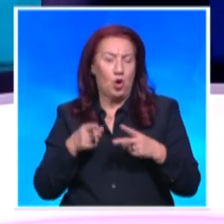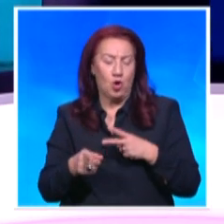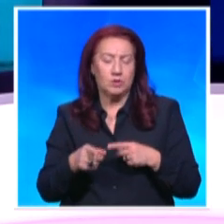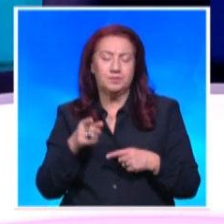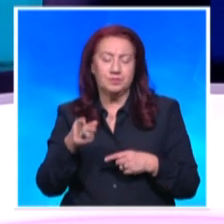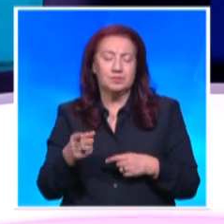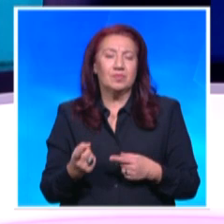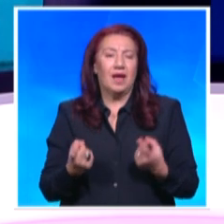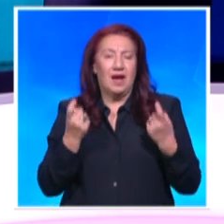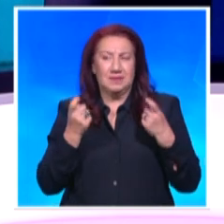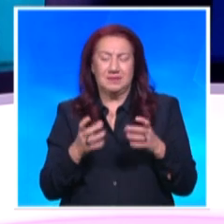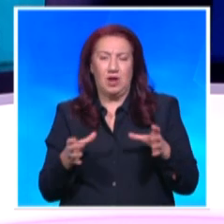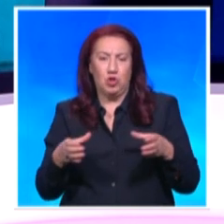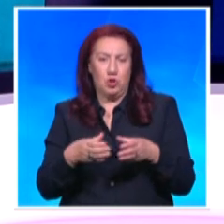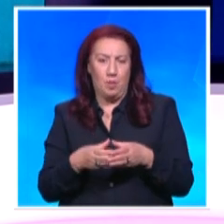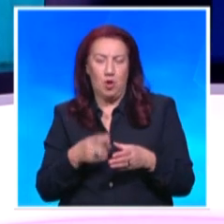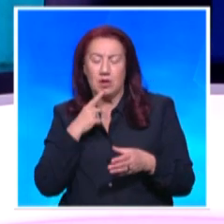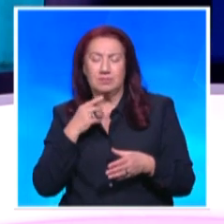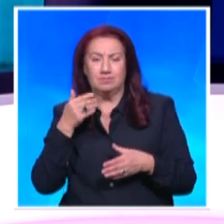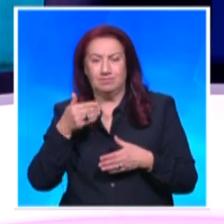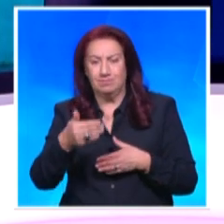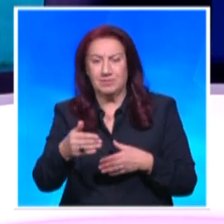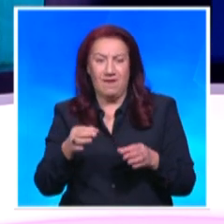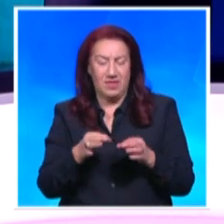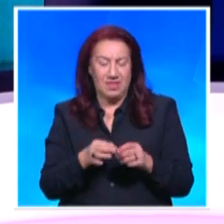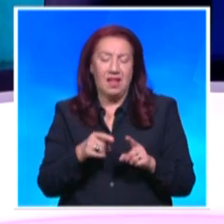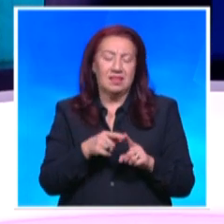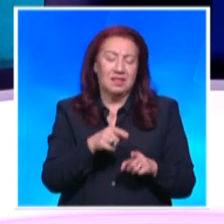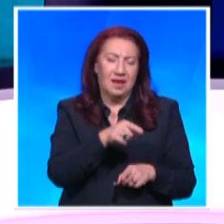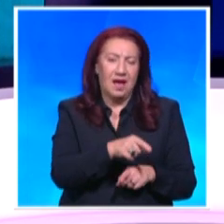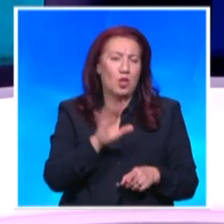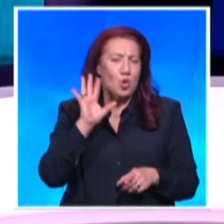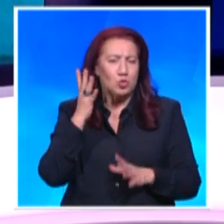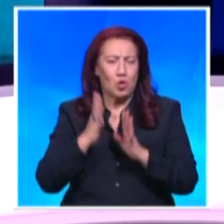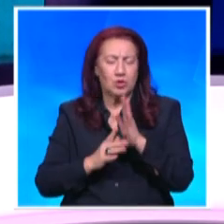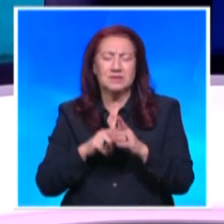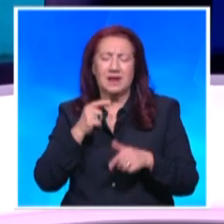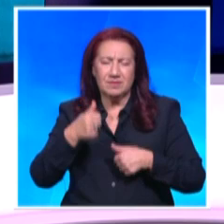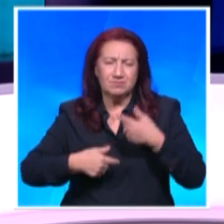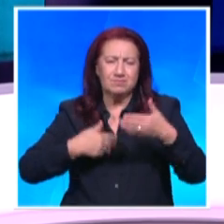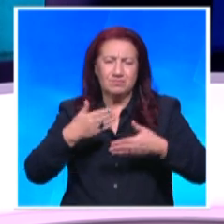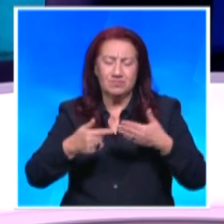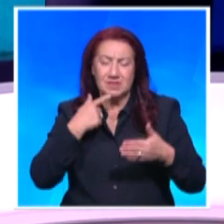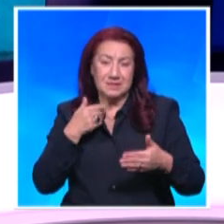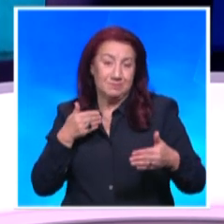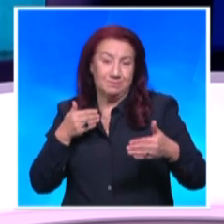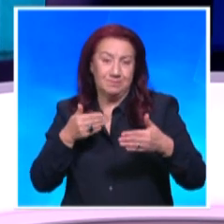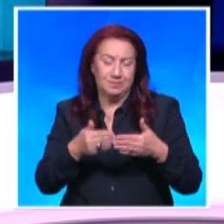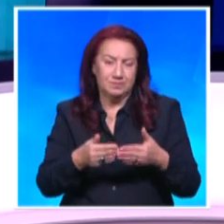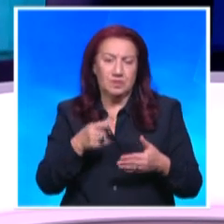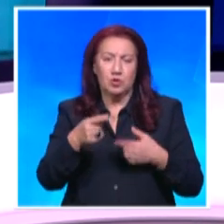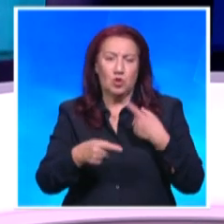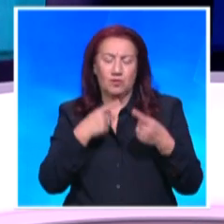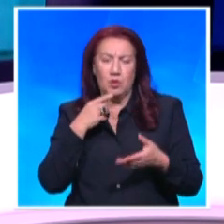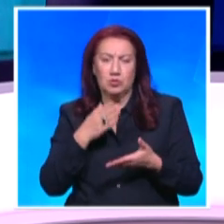докато Лудогорец трябва да играе плей-офф със Сървет, за да ги достигне. Пред BTV Десподов говори и за последните си силни мачове с